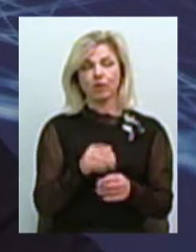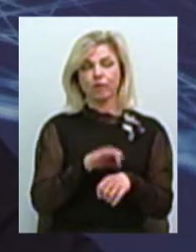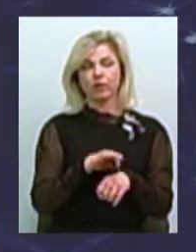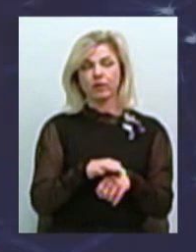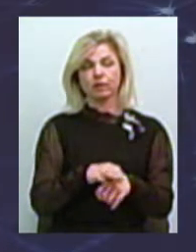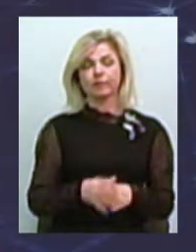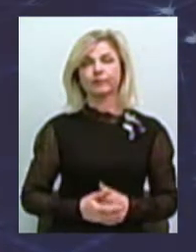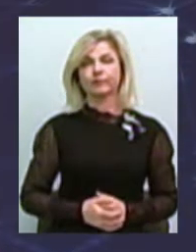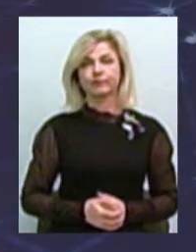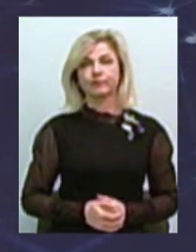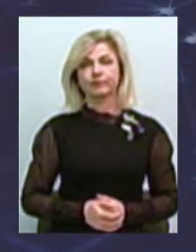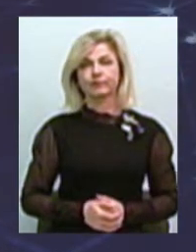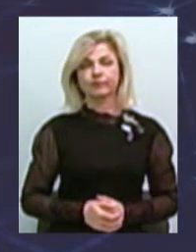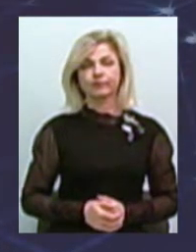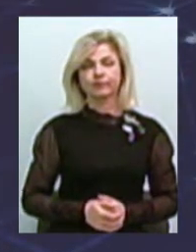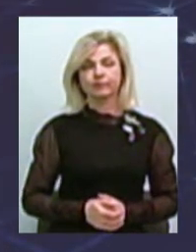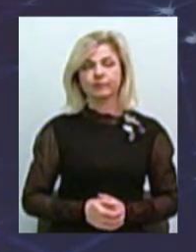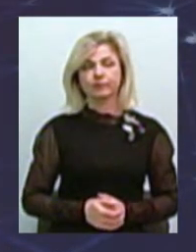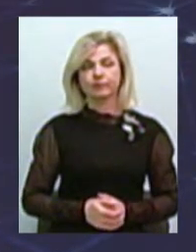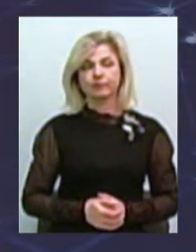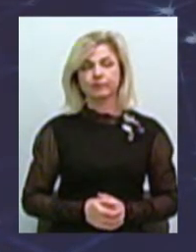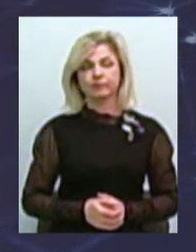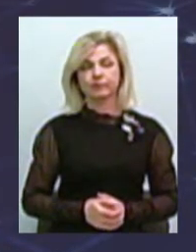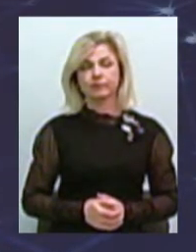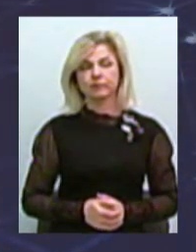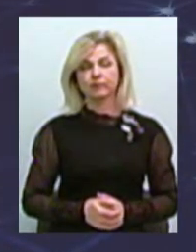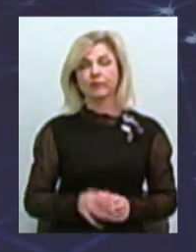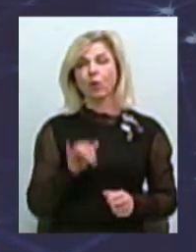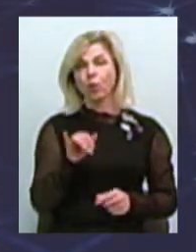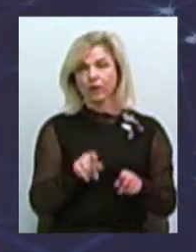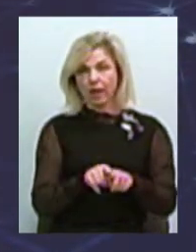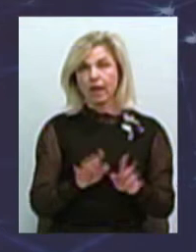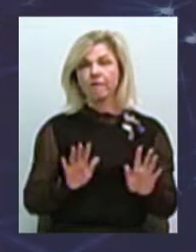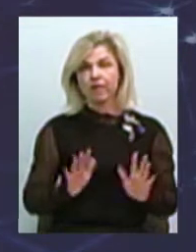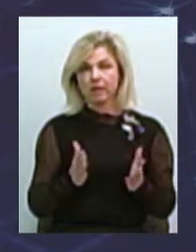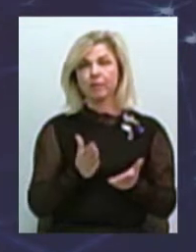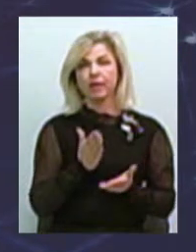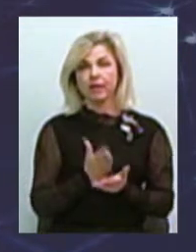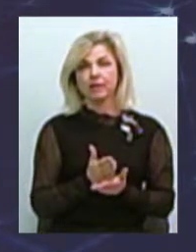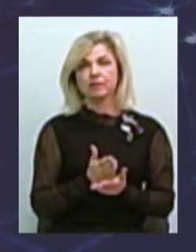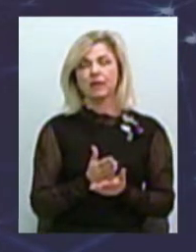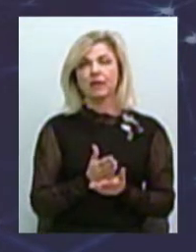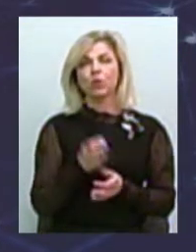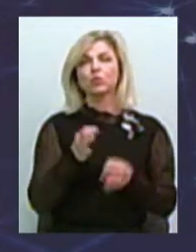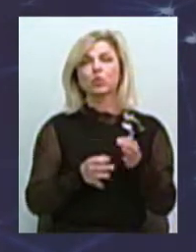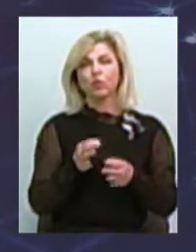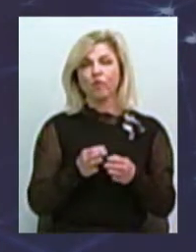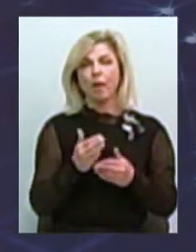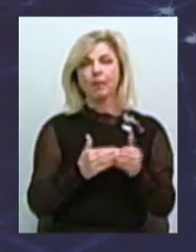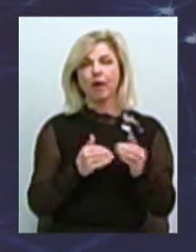хворіє від нападу? У таких випадках існує також певна судова